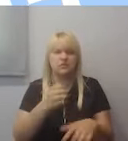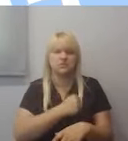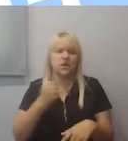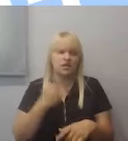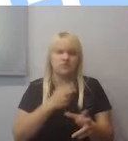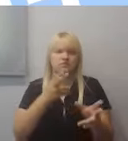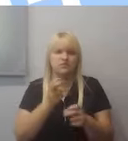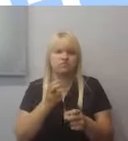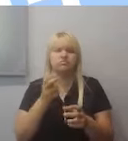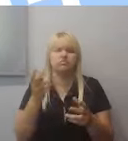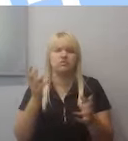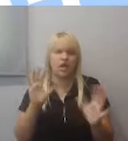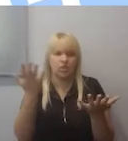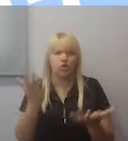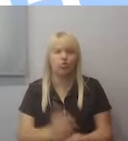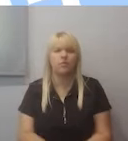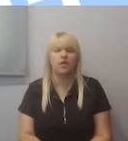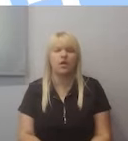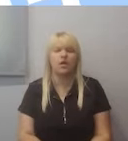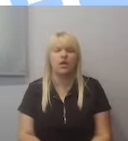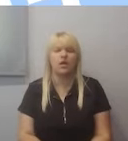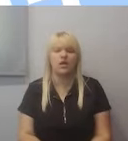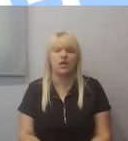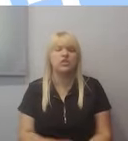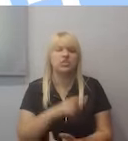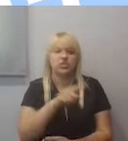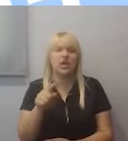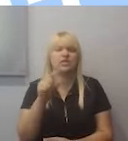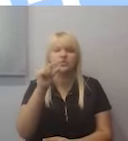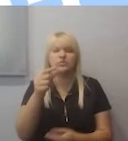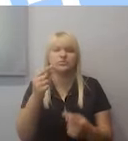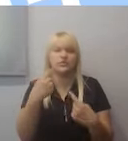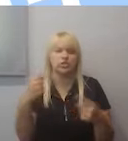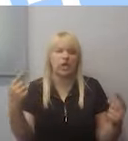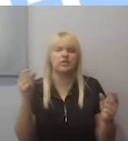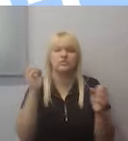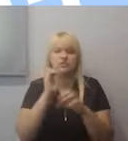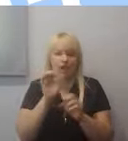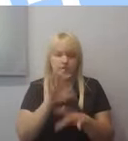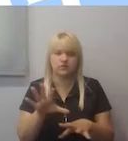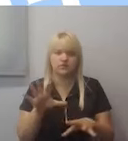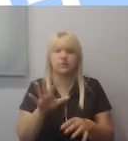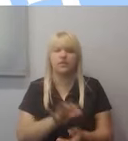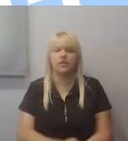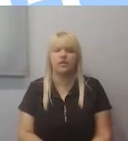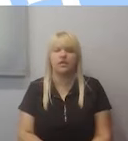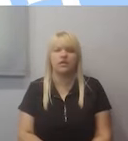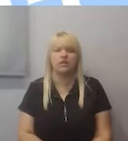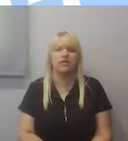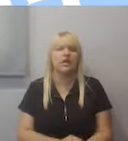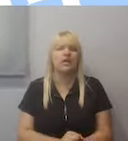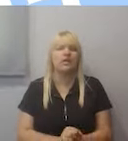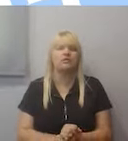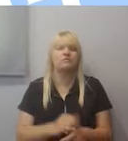gadījumā jā te ir te ir bišķi dažāds stāsts terorisma draudu